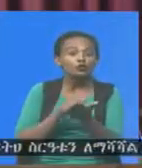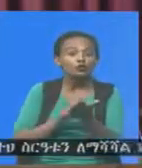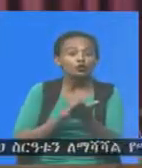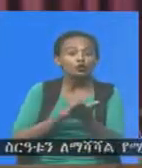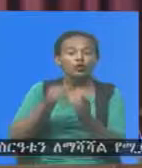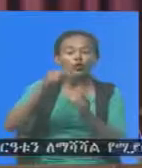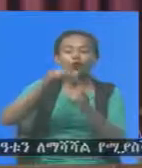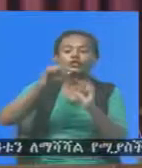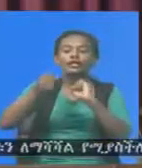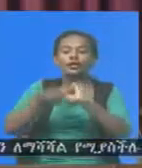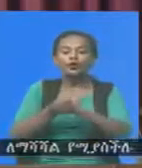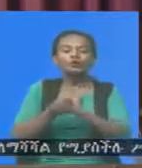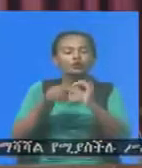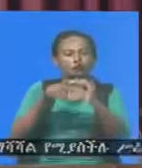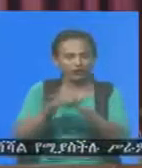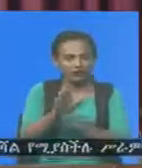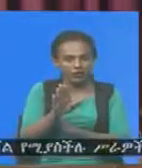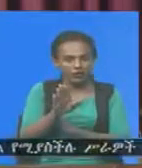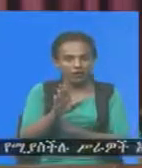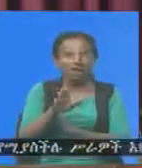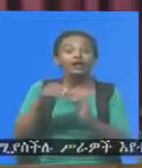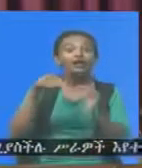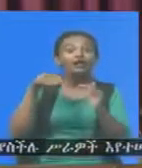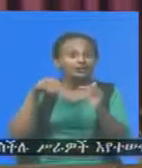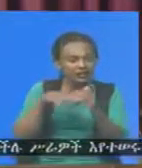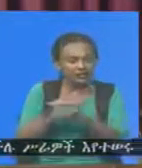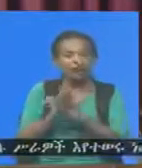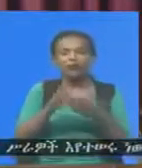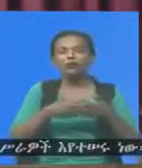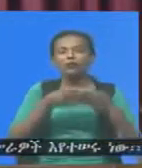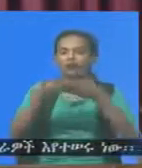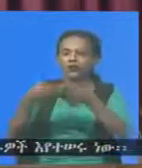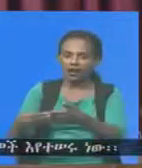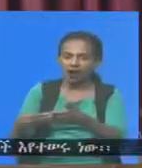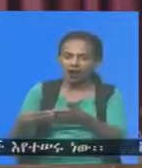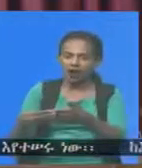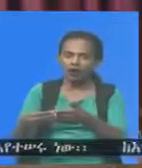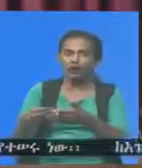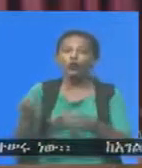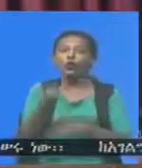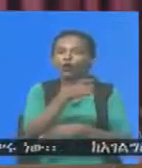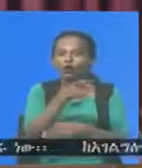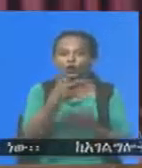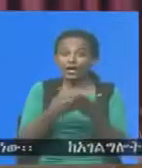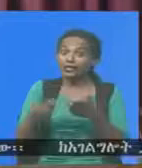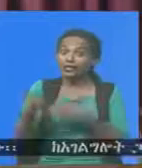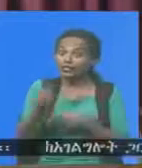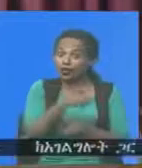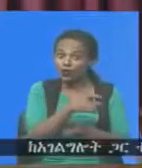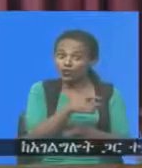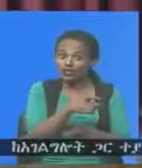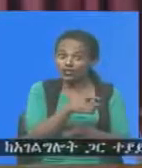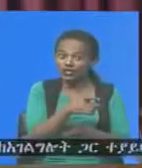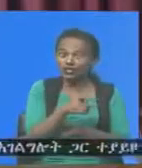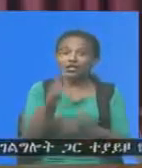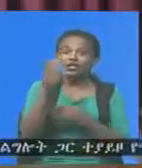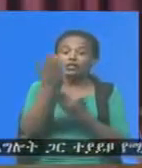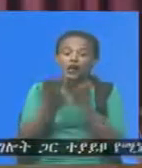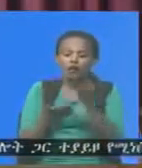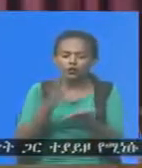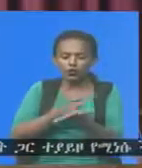ለውጥ የሚያስገባ እንዲያስገባም የሚመራ ይሆናል። ይሄ ሲሆን የአገልግሎት